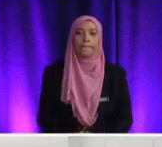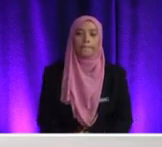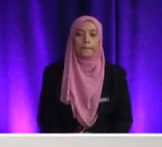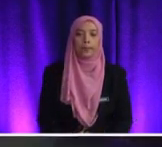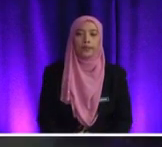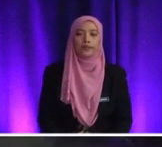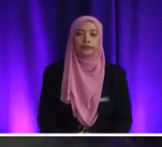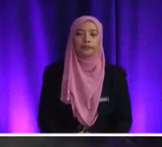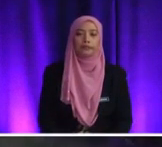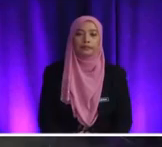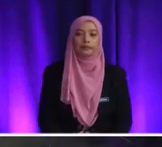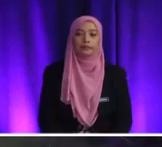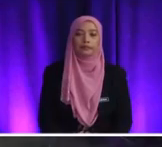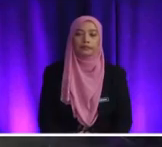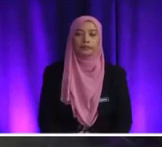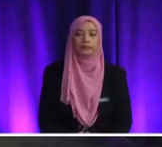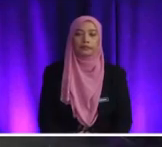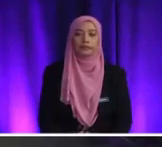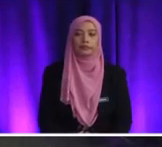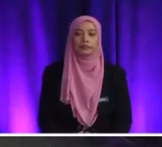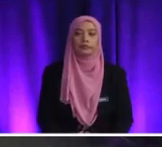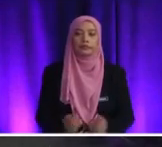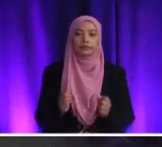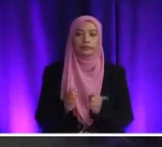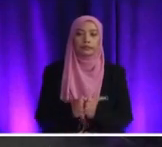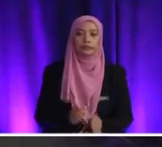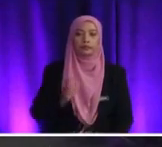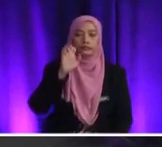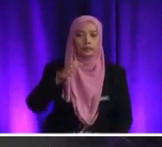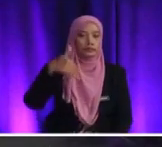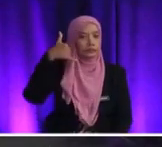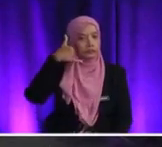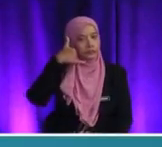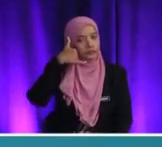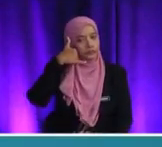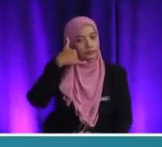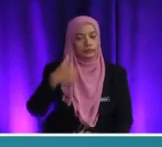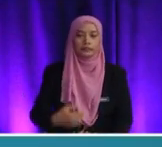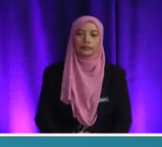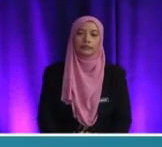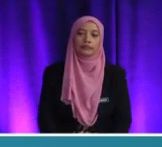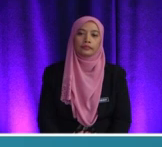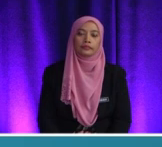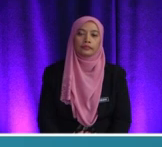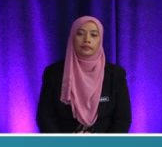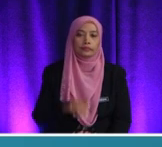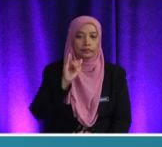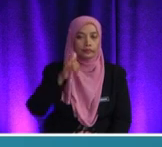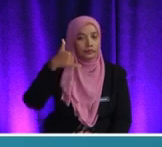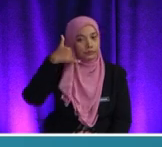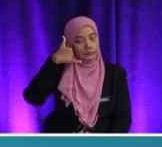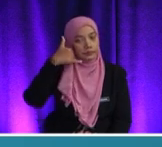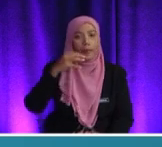y ini ialah berkaitan dengan i-phone Jilan kalau tadi isukan inii panggilan